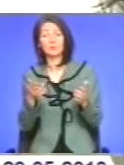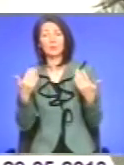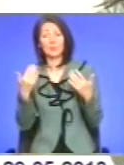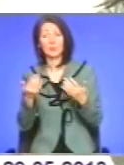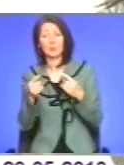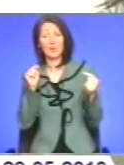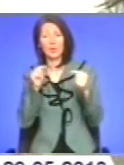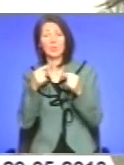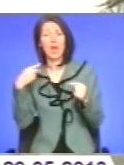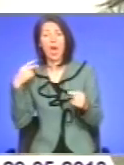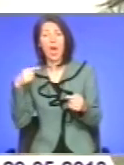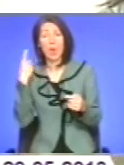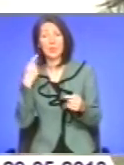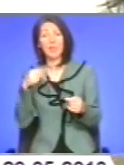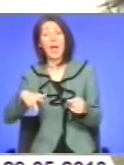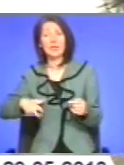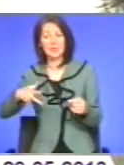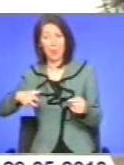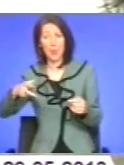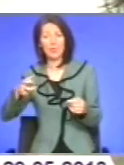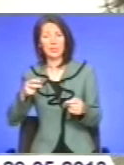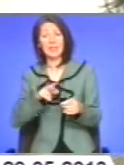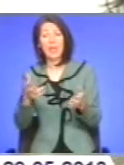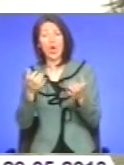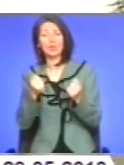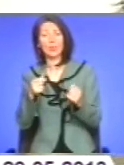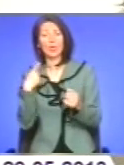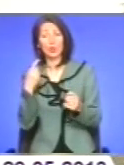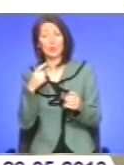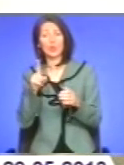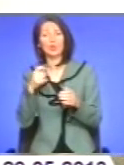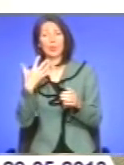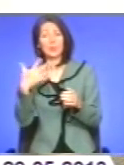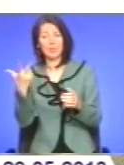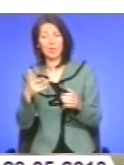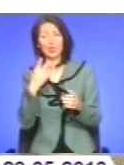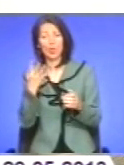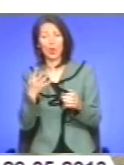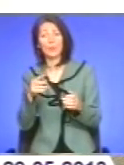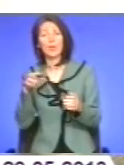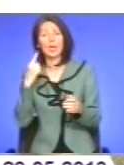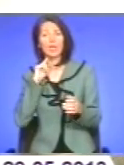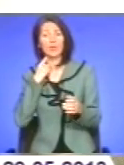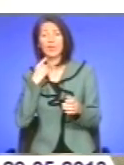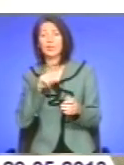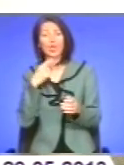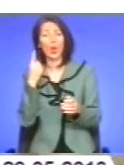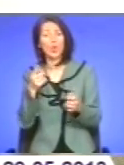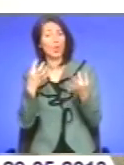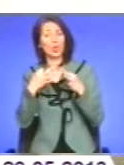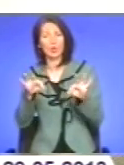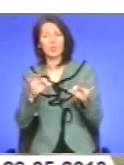не отримали дозвіл 33 з 53, Херсонська 34 з 50, Кіровоградська жодного дозволу із